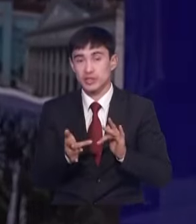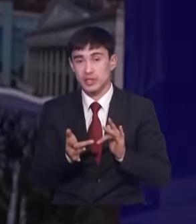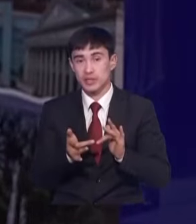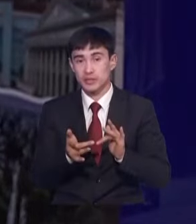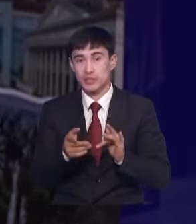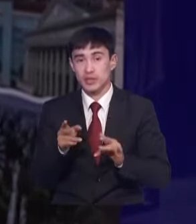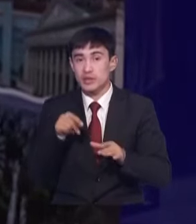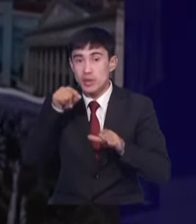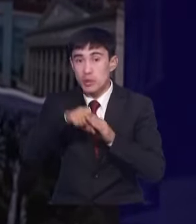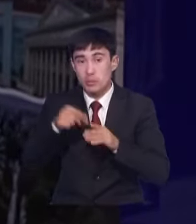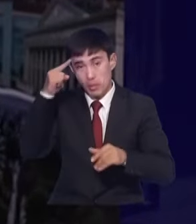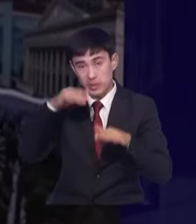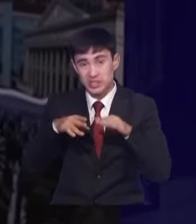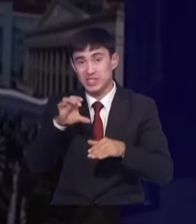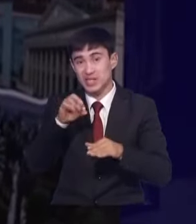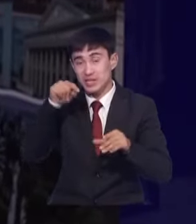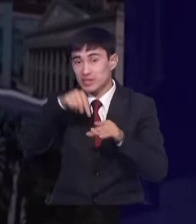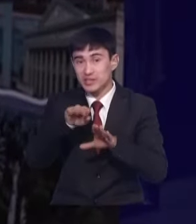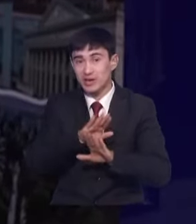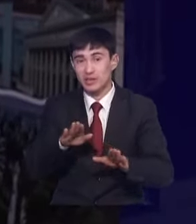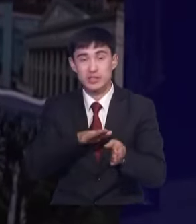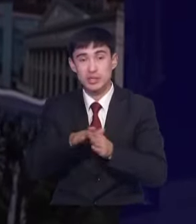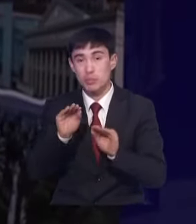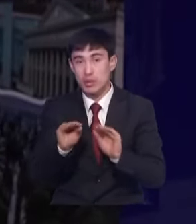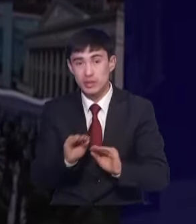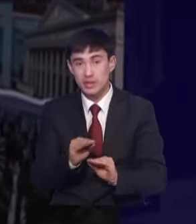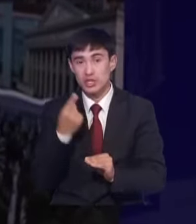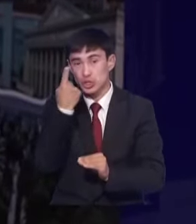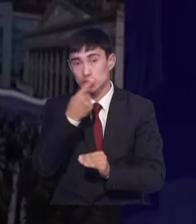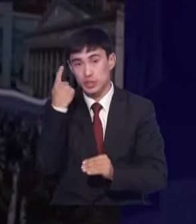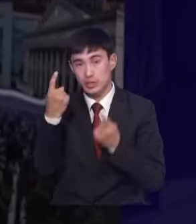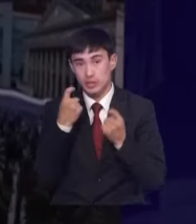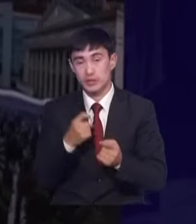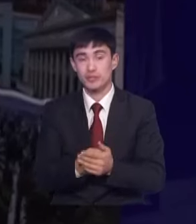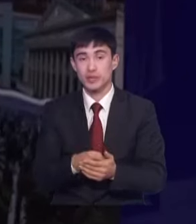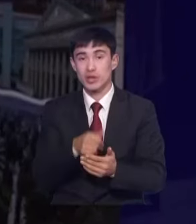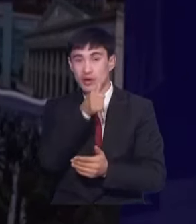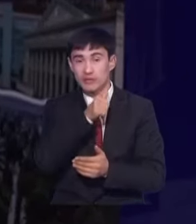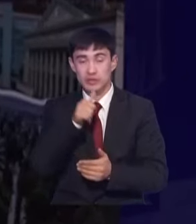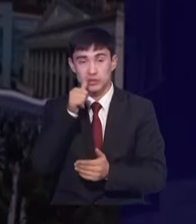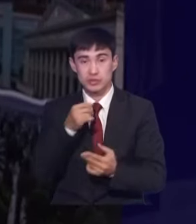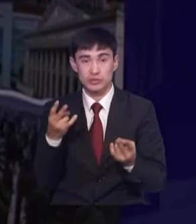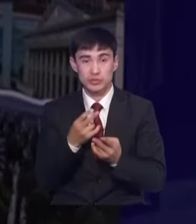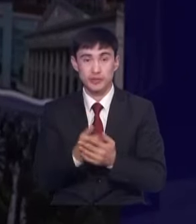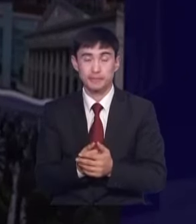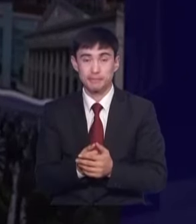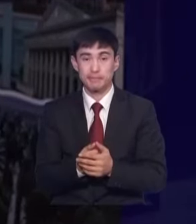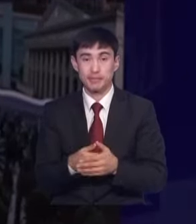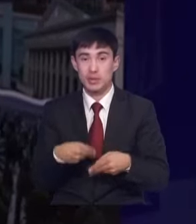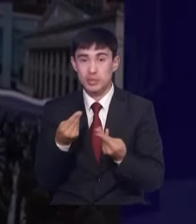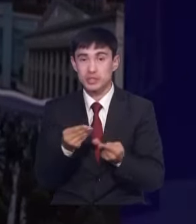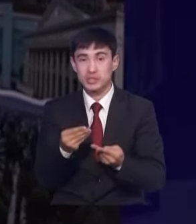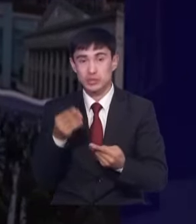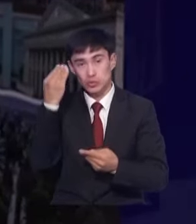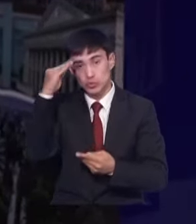не проходить по подозрительным ссылкам и не заполнять личные данные конфиденциальные которые не предоставлять